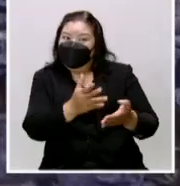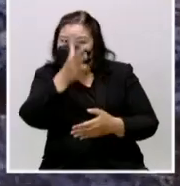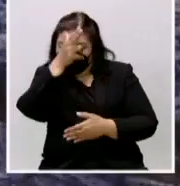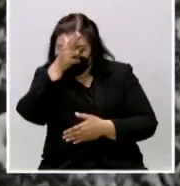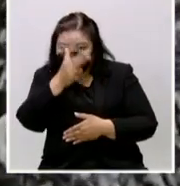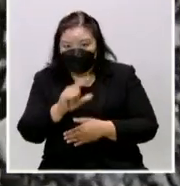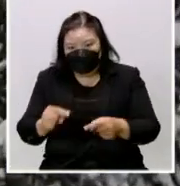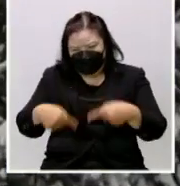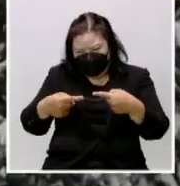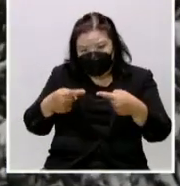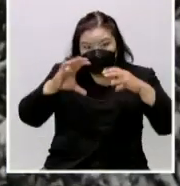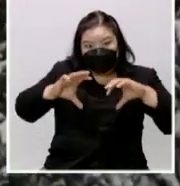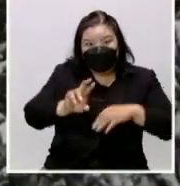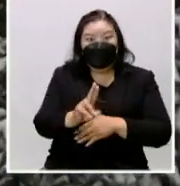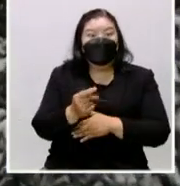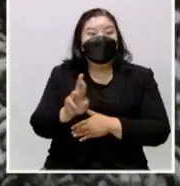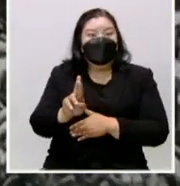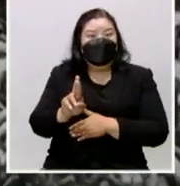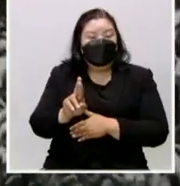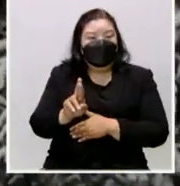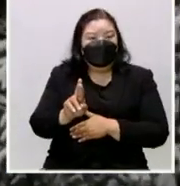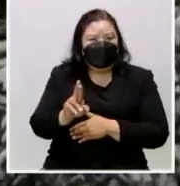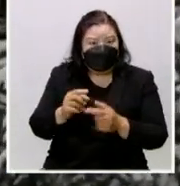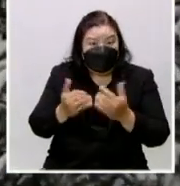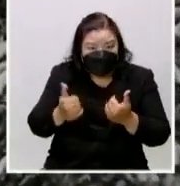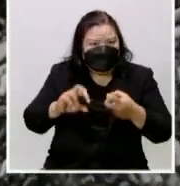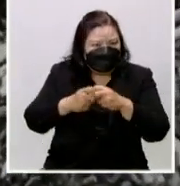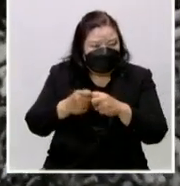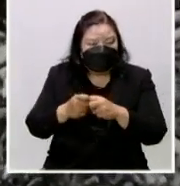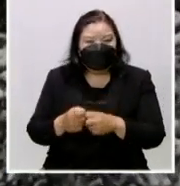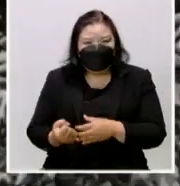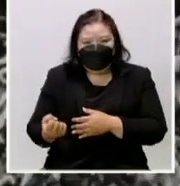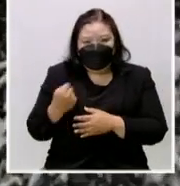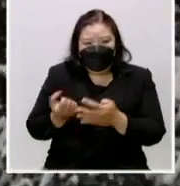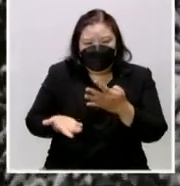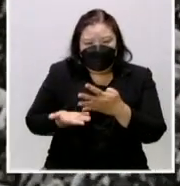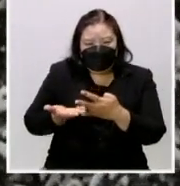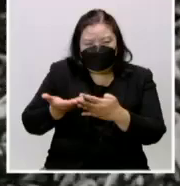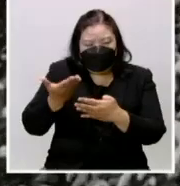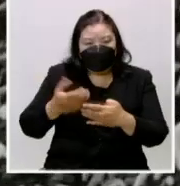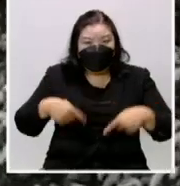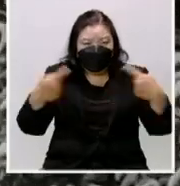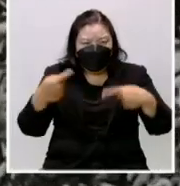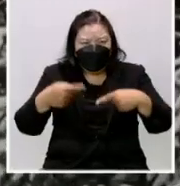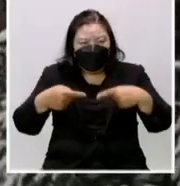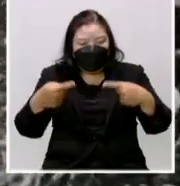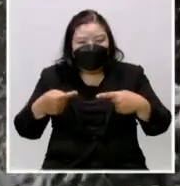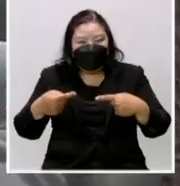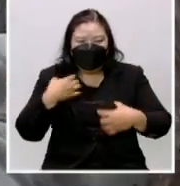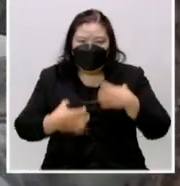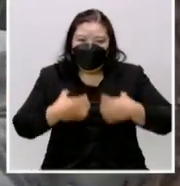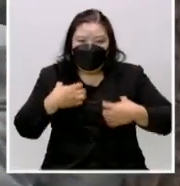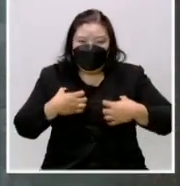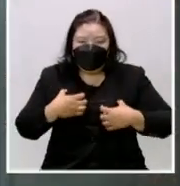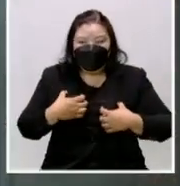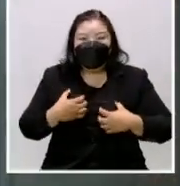ต่อสู้กับกองทัพยูเครนในภูมิภาคตะวันออกนะคะและยิ่งทวีความตึงเครียดมากขึ้นค่ะคุณนิวคุณผู้ชมคะหลังจากที่ยูเครนแสดง